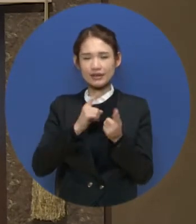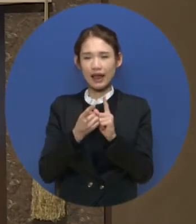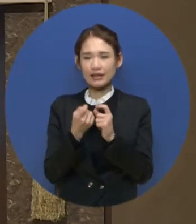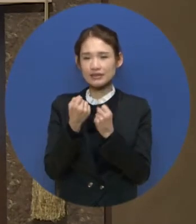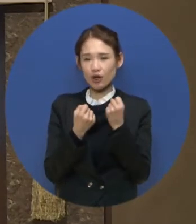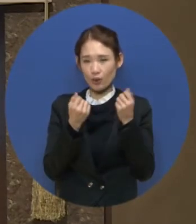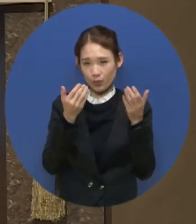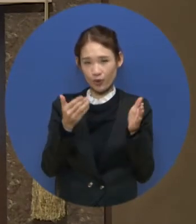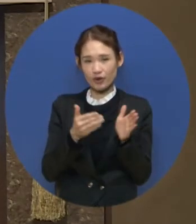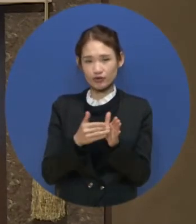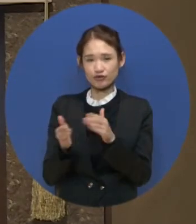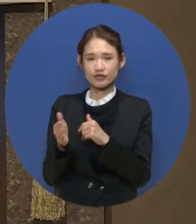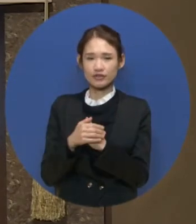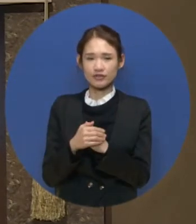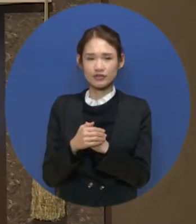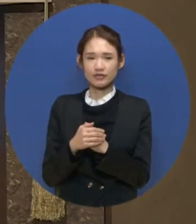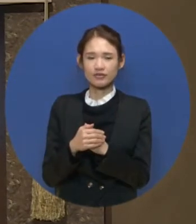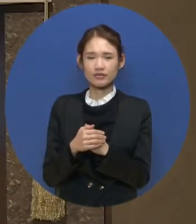건데,